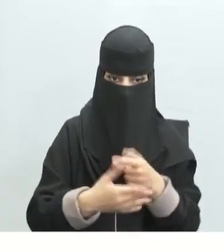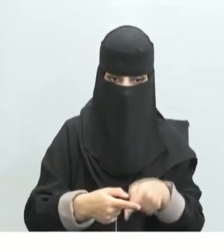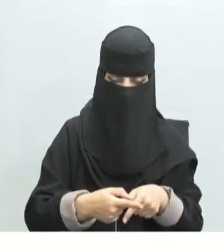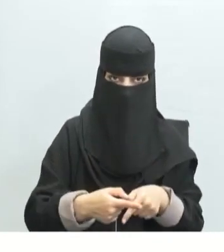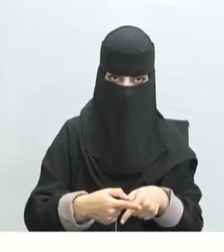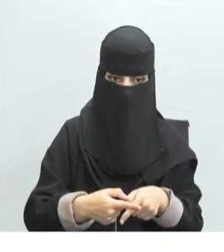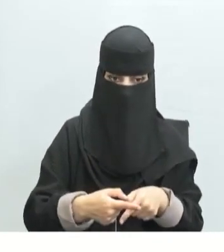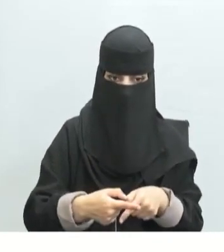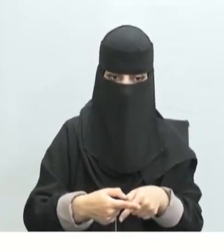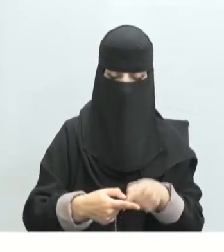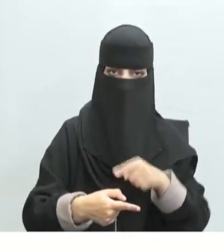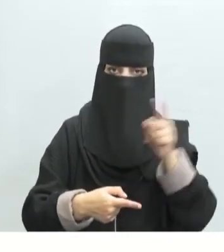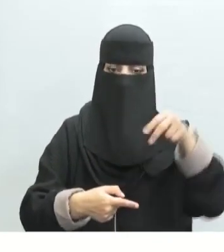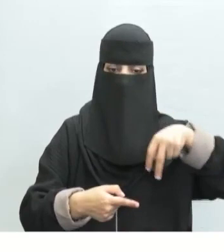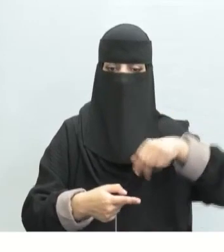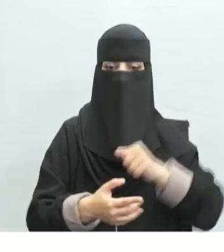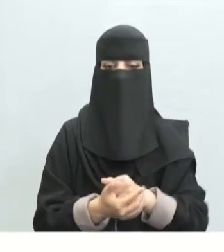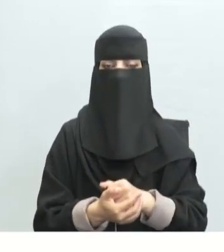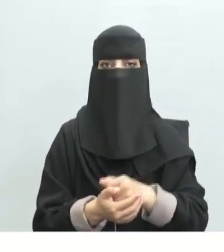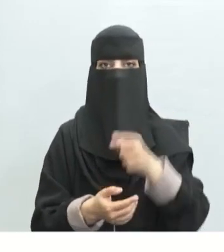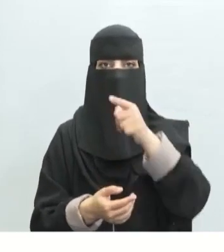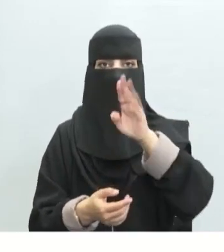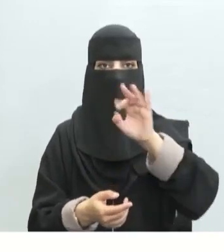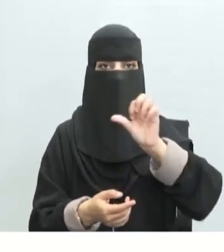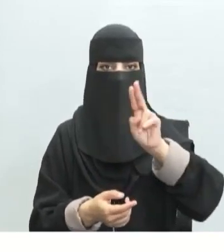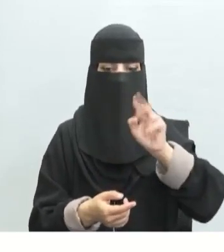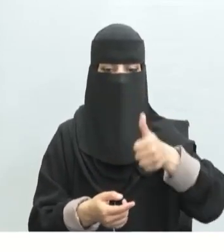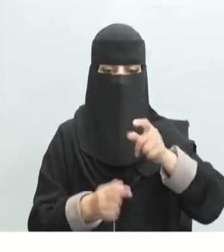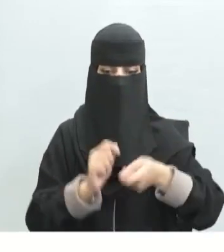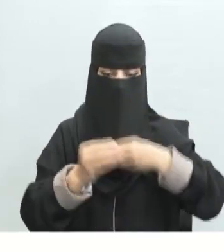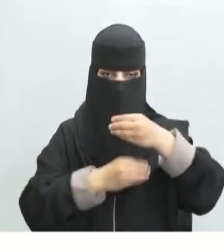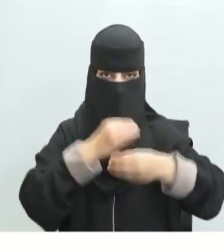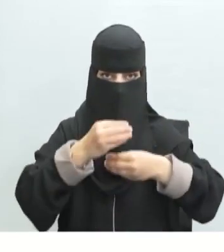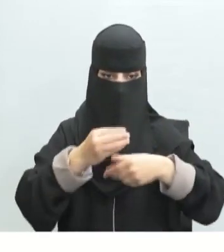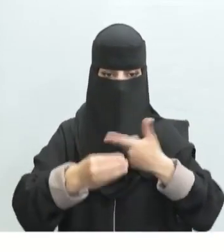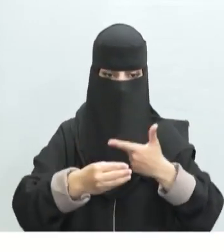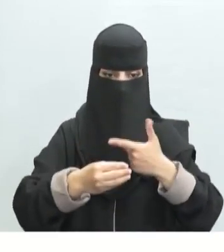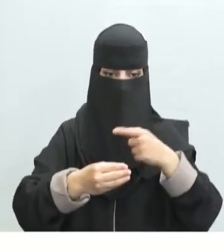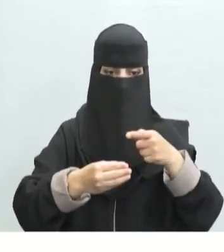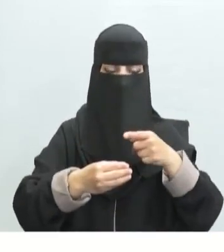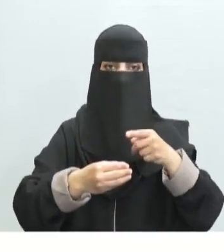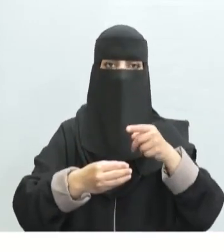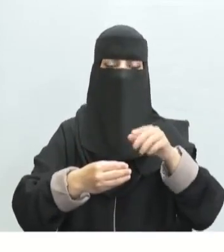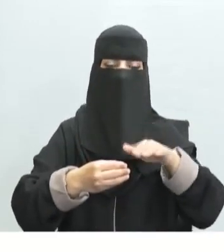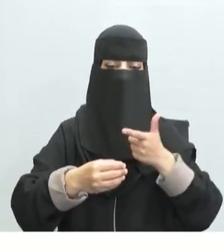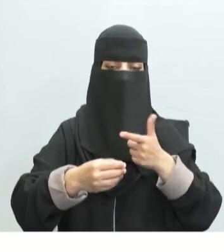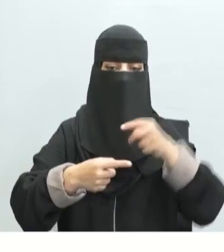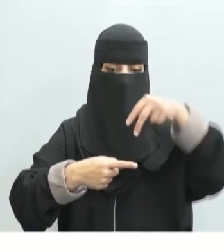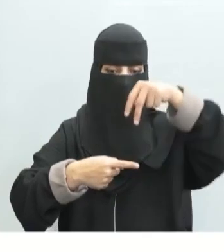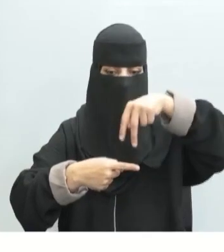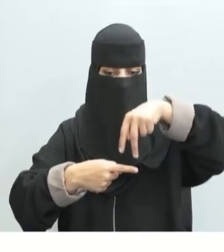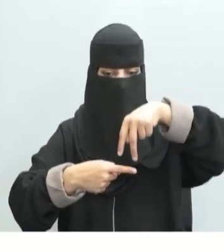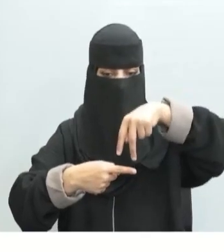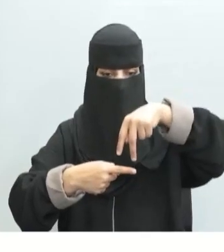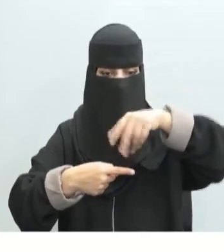عباره عن 15 على 8 والكوت طبعا مقلوبه التان بتصير المجاور على المقابل يعني